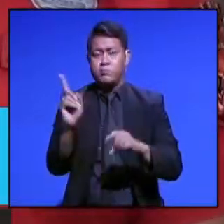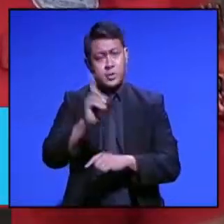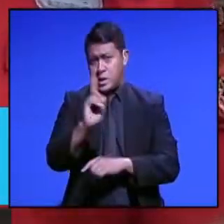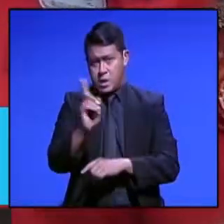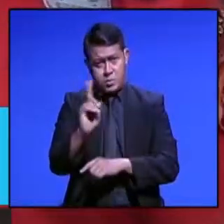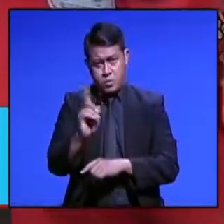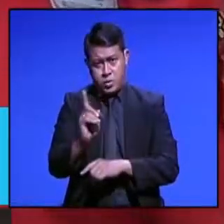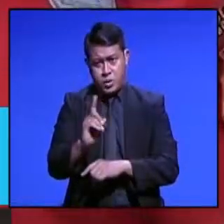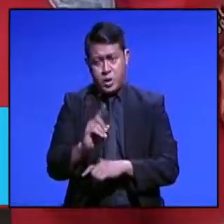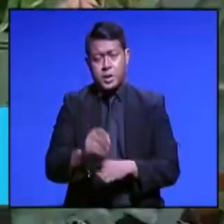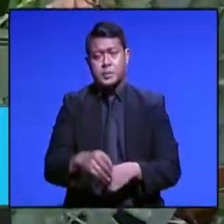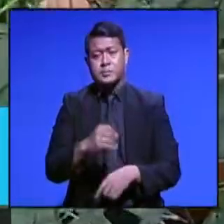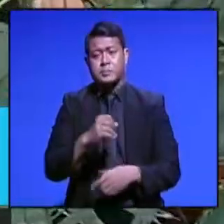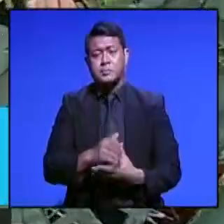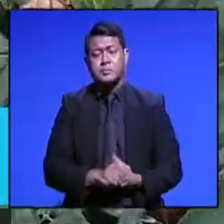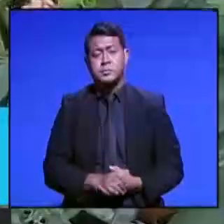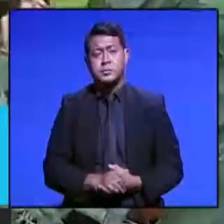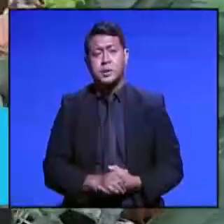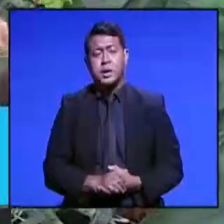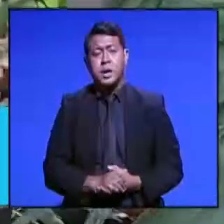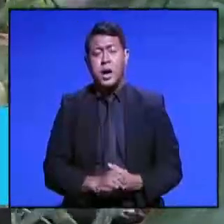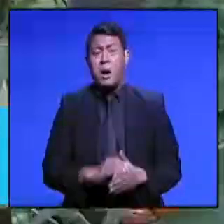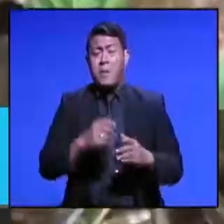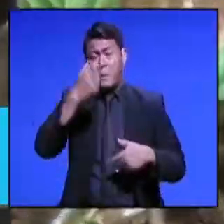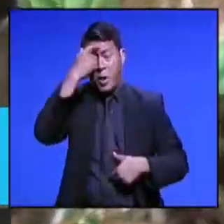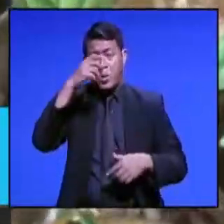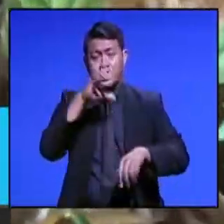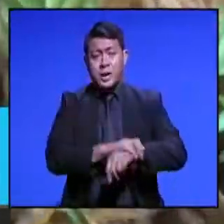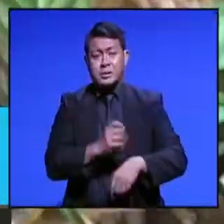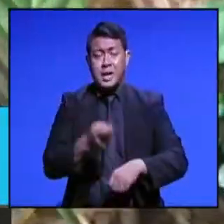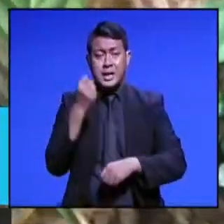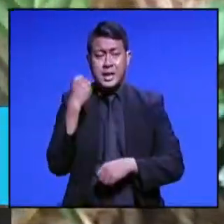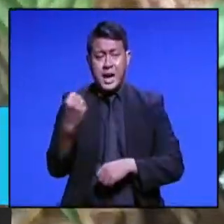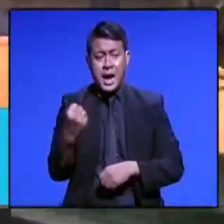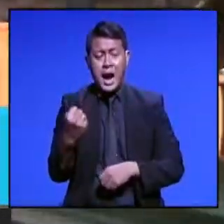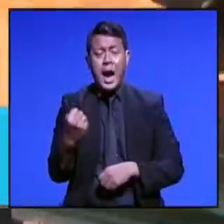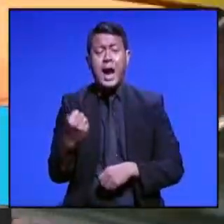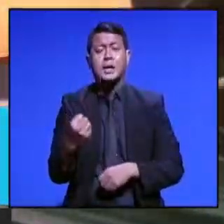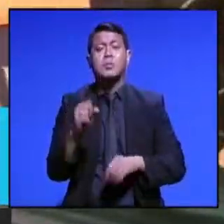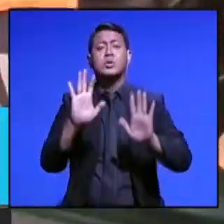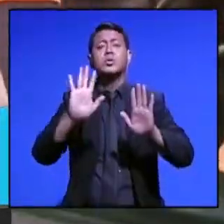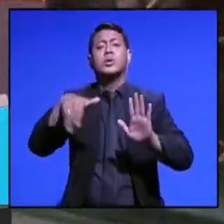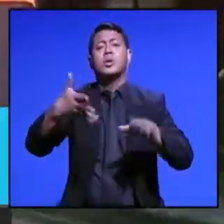diperbolehkan untuk beroperasional. Para pelaku yang sudah ditangkap kini diancam hukuman 10 tahun